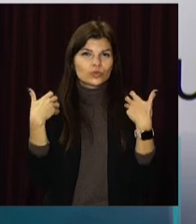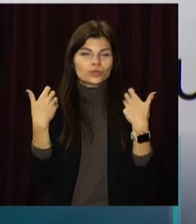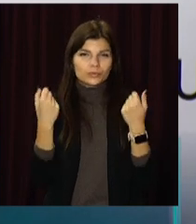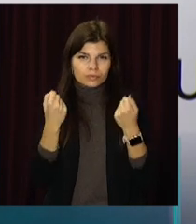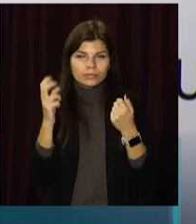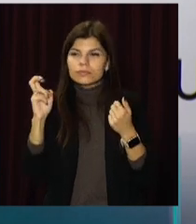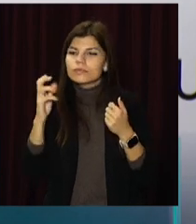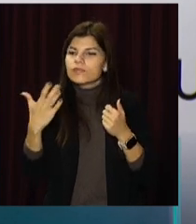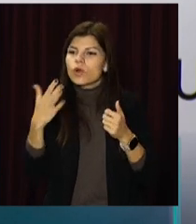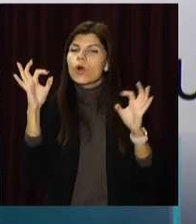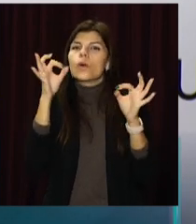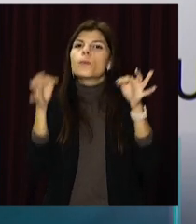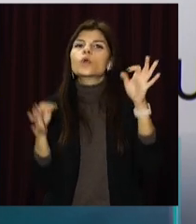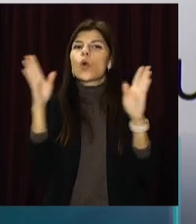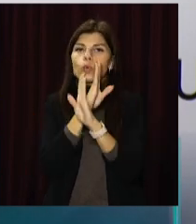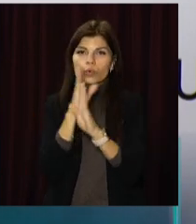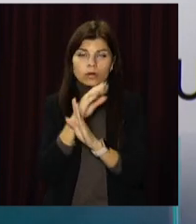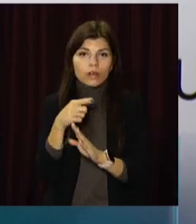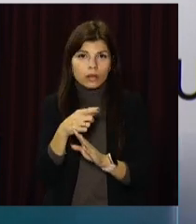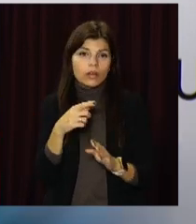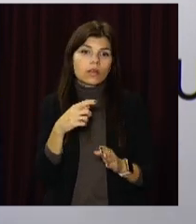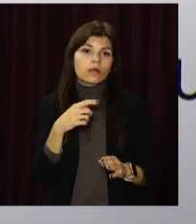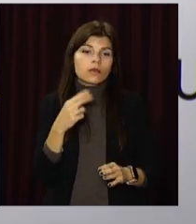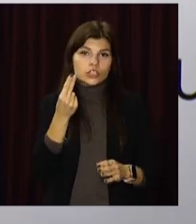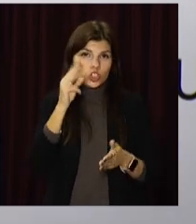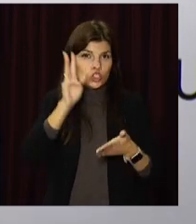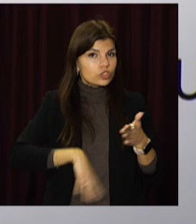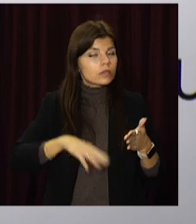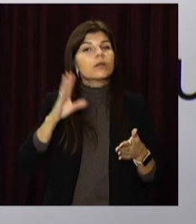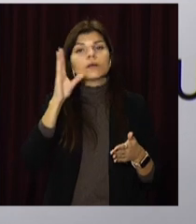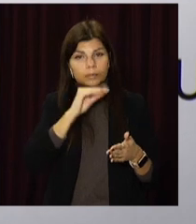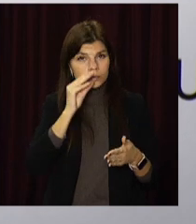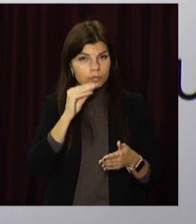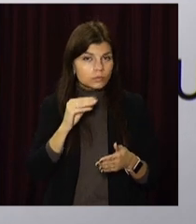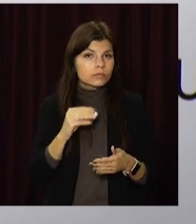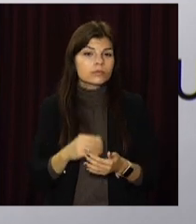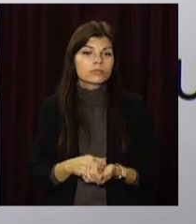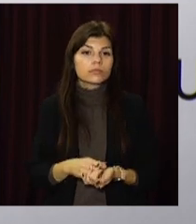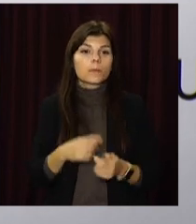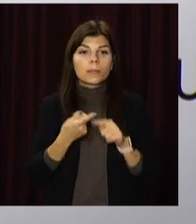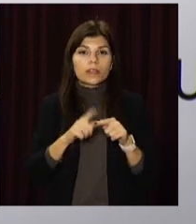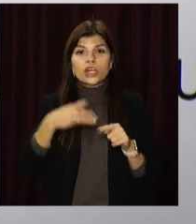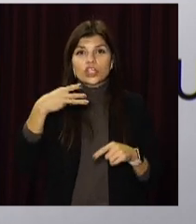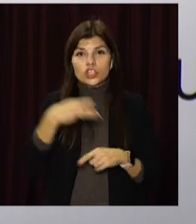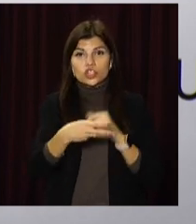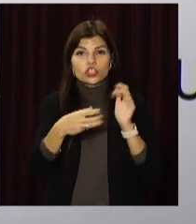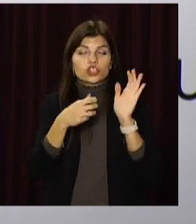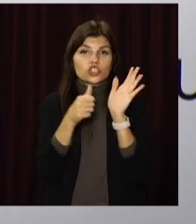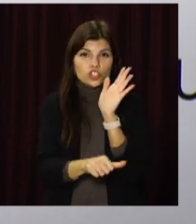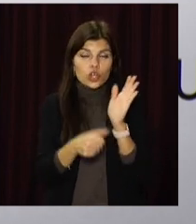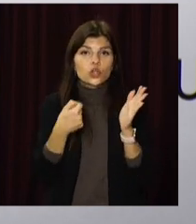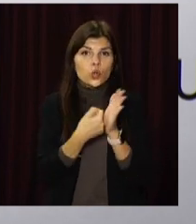навколишнього середовища на громадян від 180 до 360 неоподаткованих мінімум. Це 3060